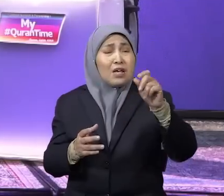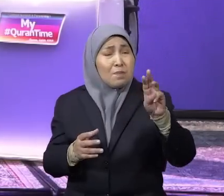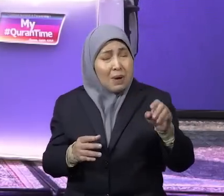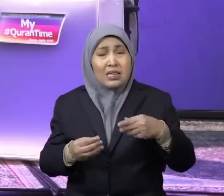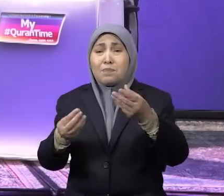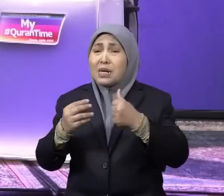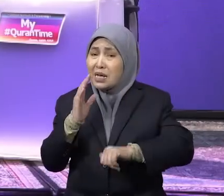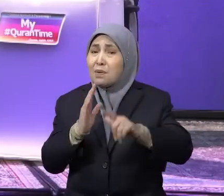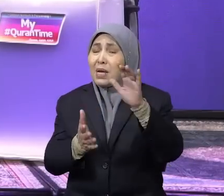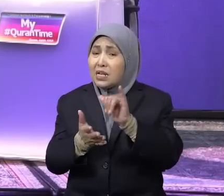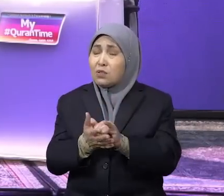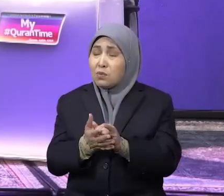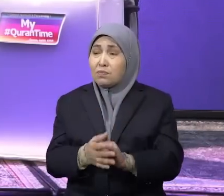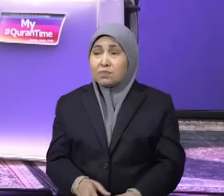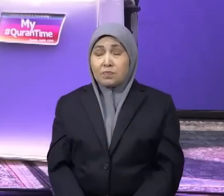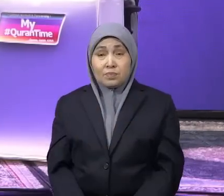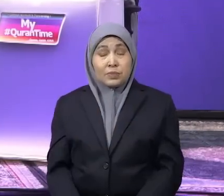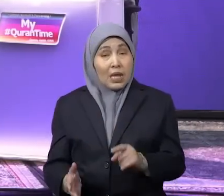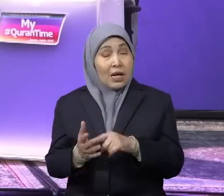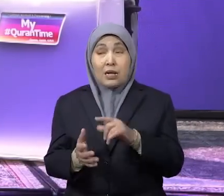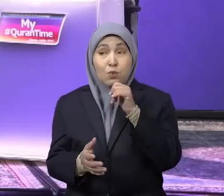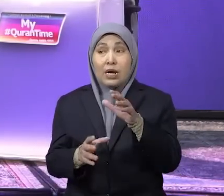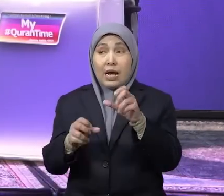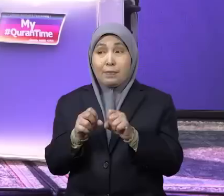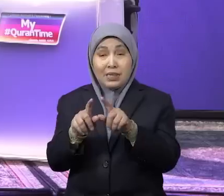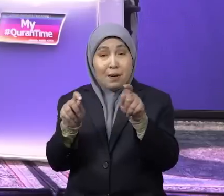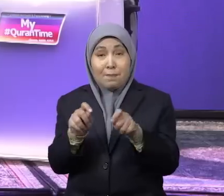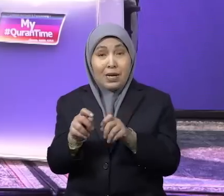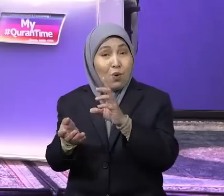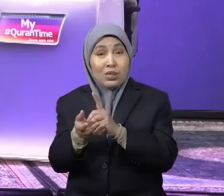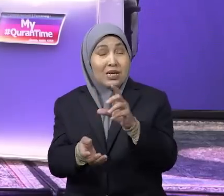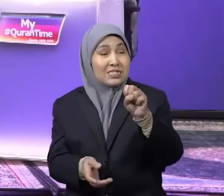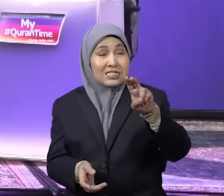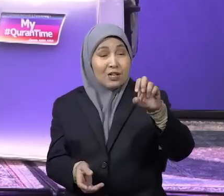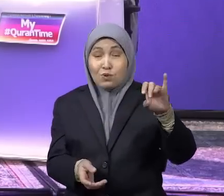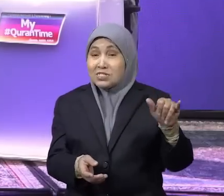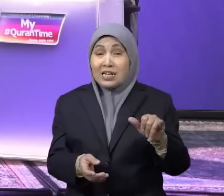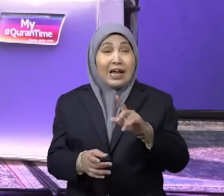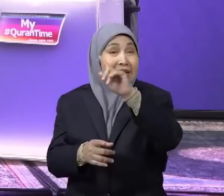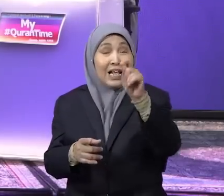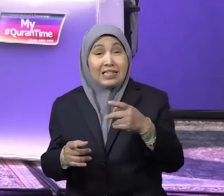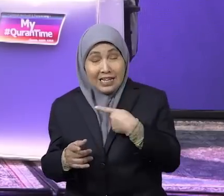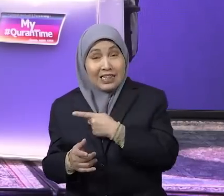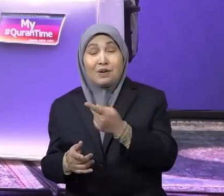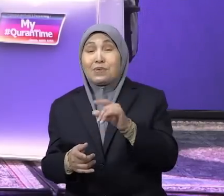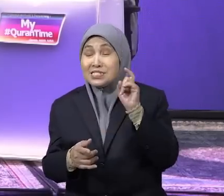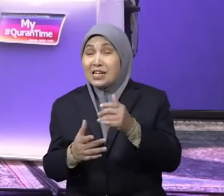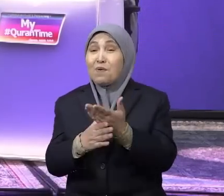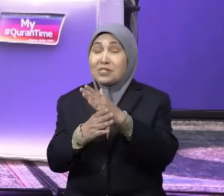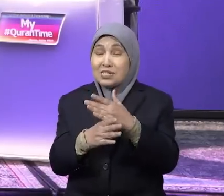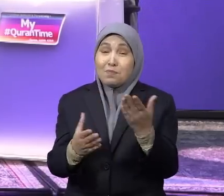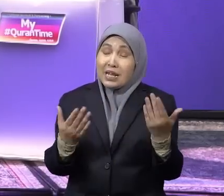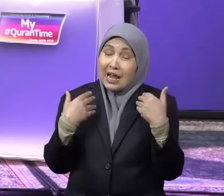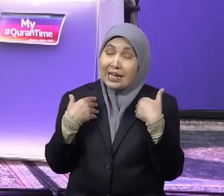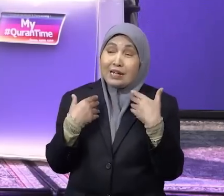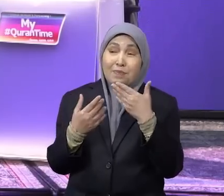hikmah dia diberikan kelebihan tersebut? Ini bukan nak ambil tempat dosa sanusi. Dan ditanya itu kita kena kongsikan juga satu